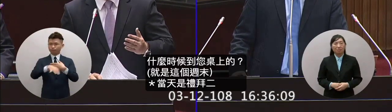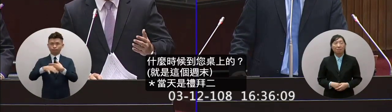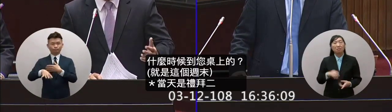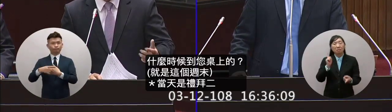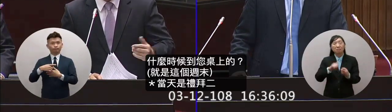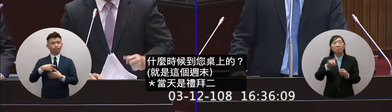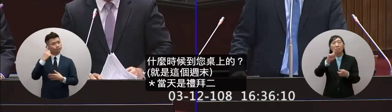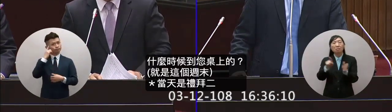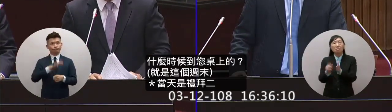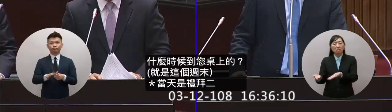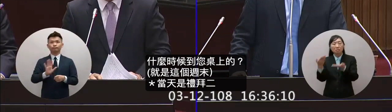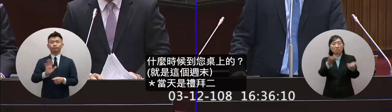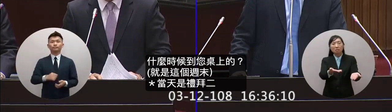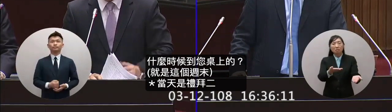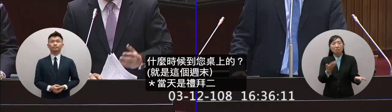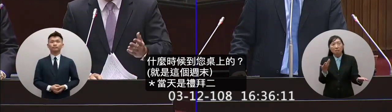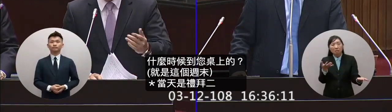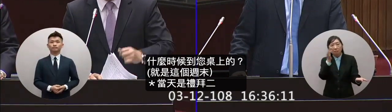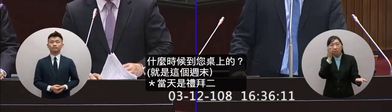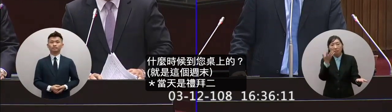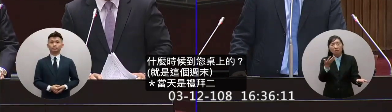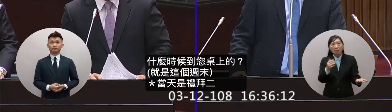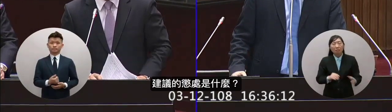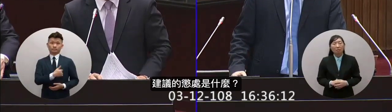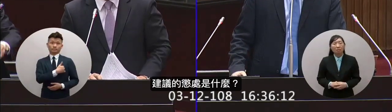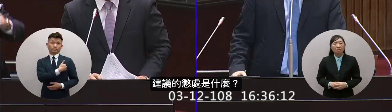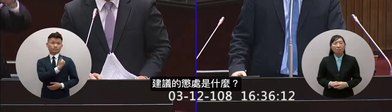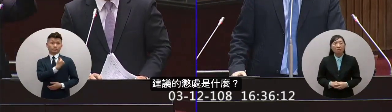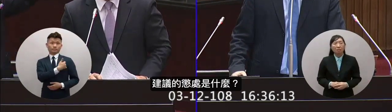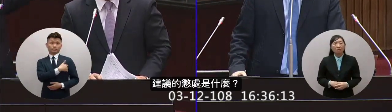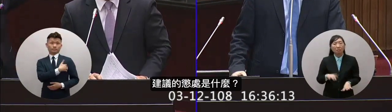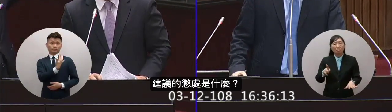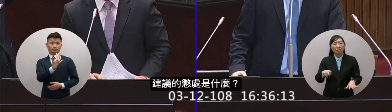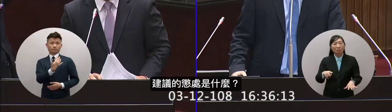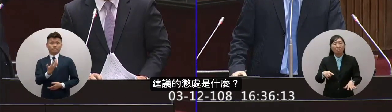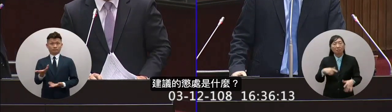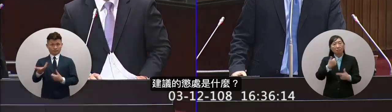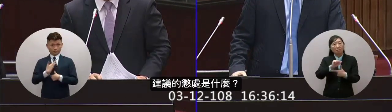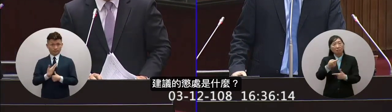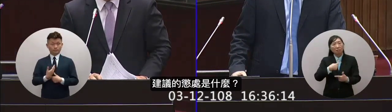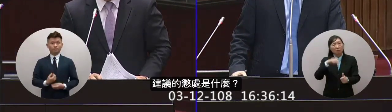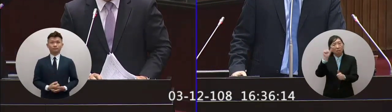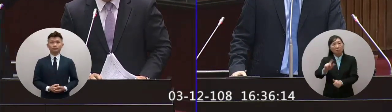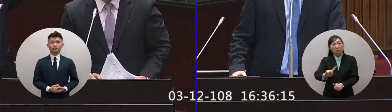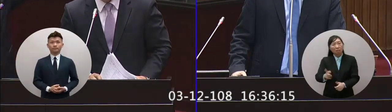么时候到您桌上的？ 就是这个周末。 建议的惩处是什么？